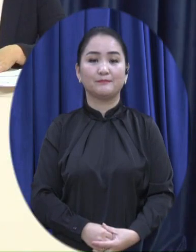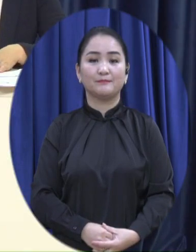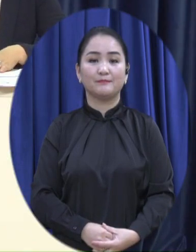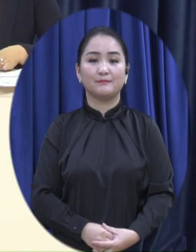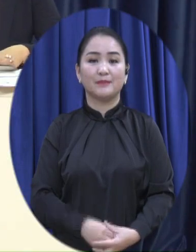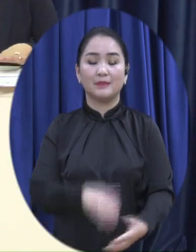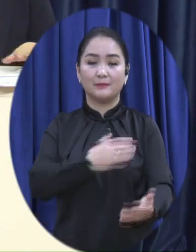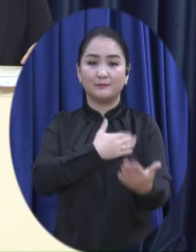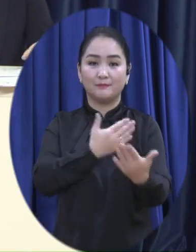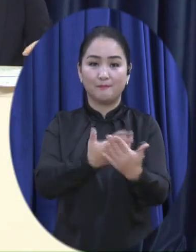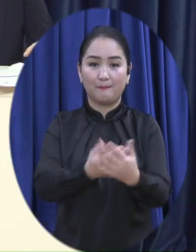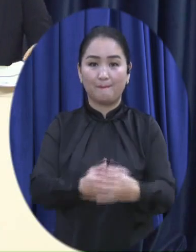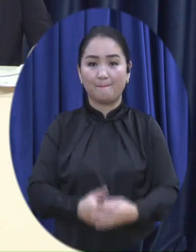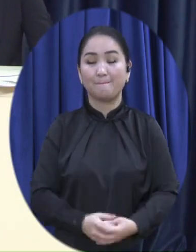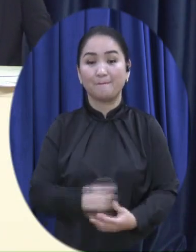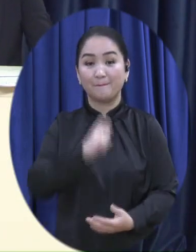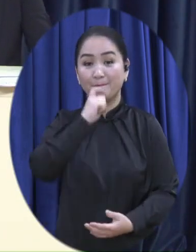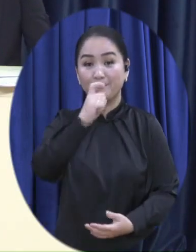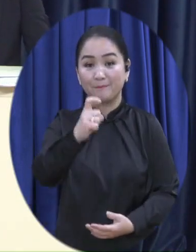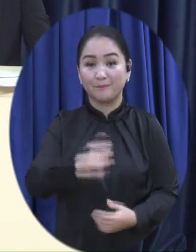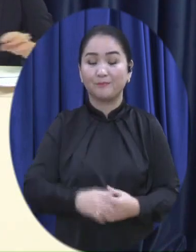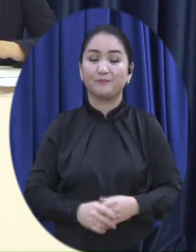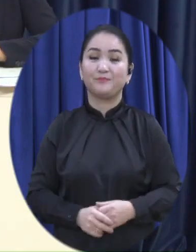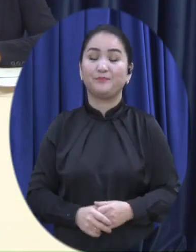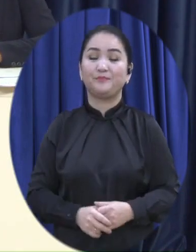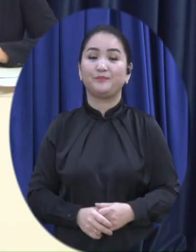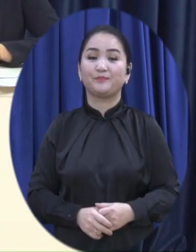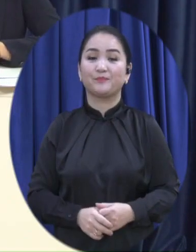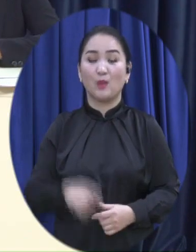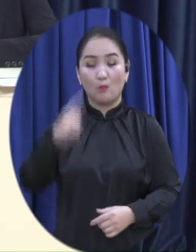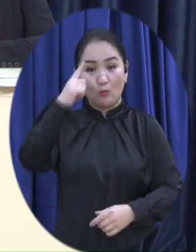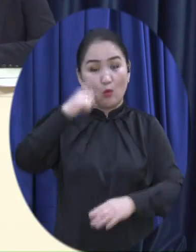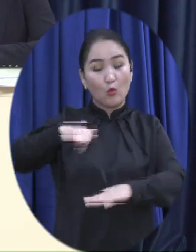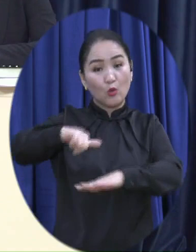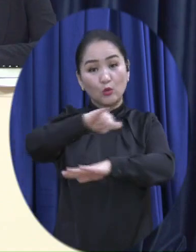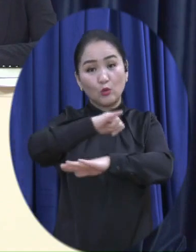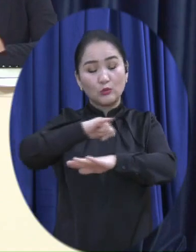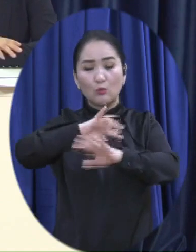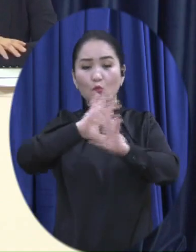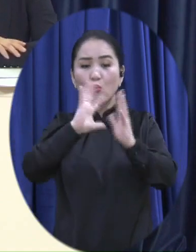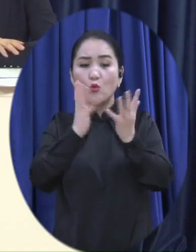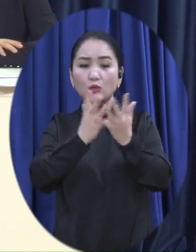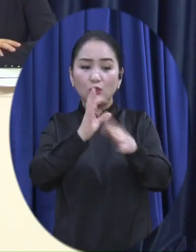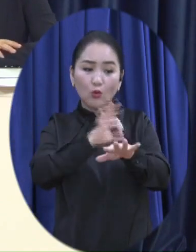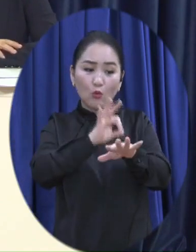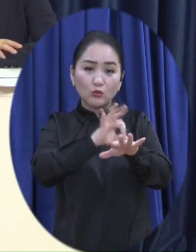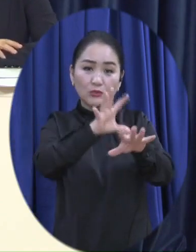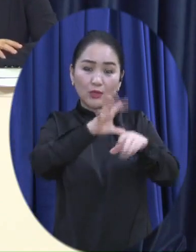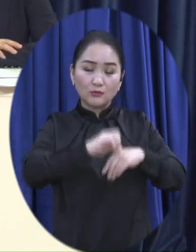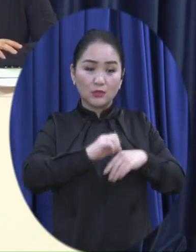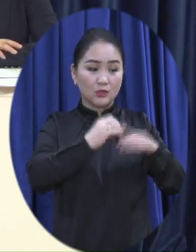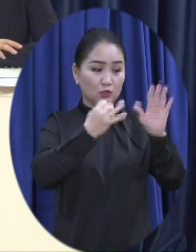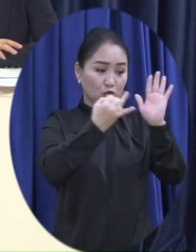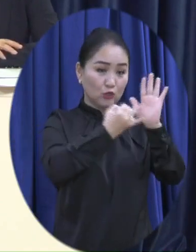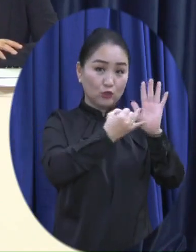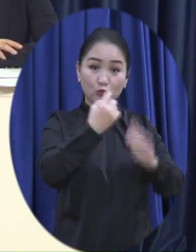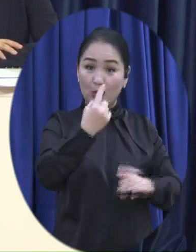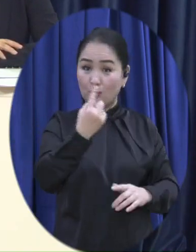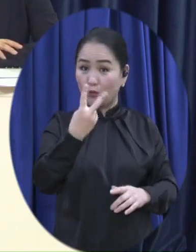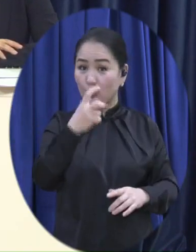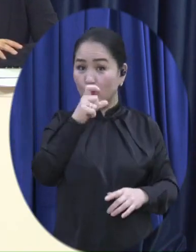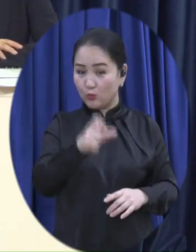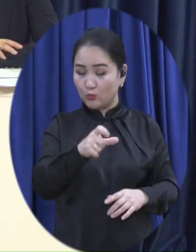За баярлалаа, хариулъя. Тэгэхээр Монгол улсад нийт бүртгэсэн тохиолдол 712.